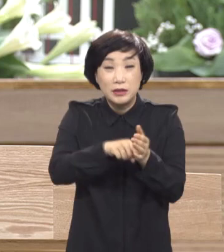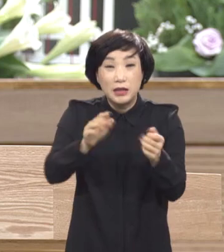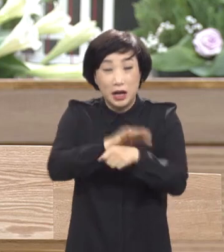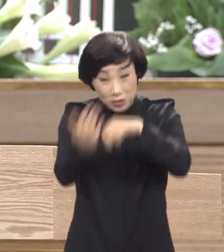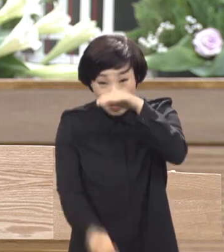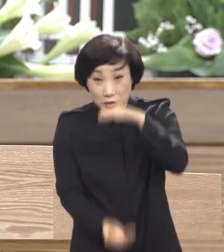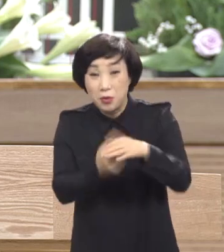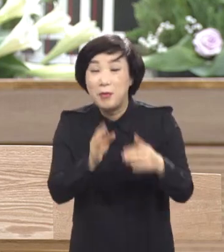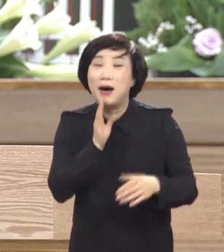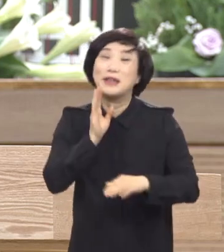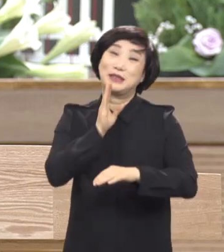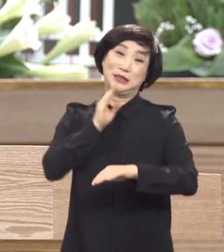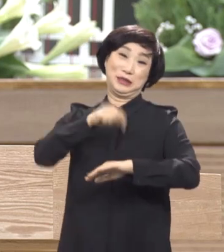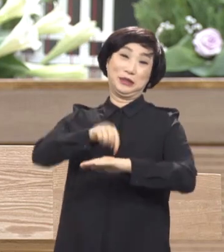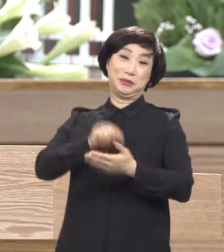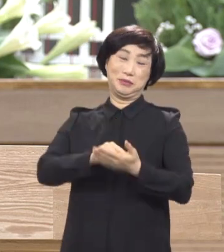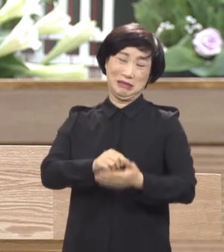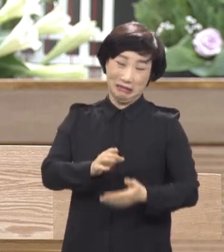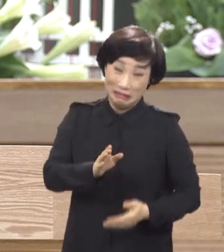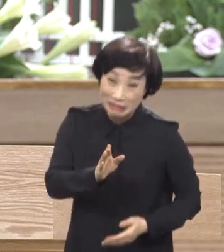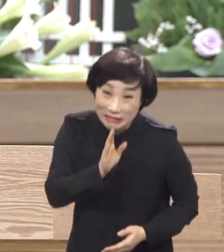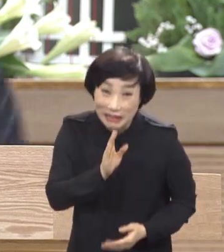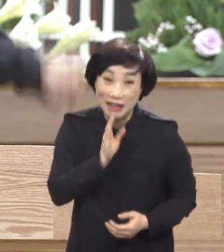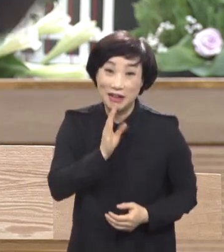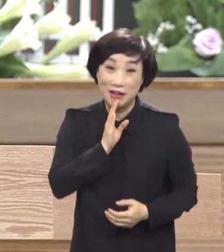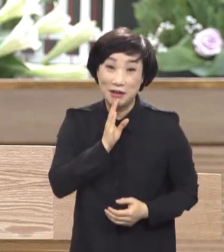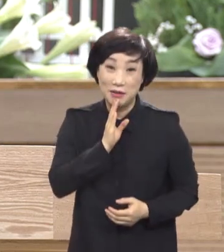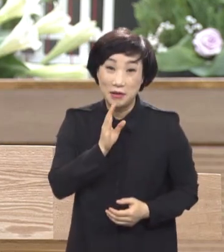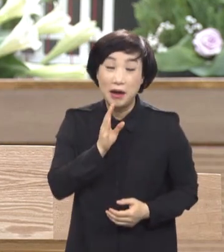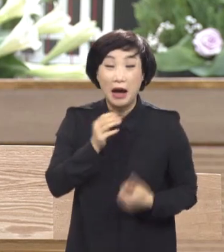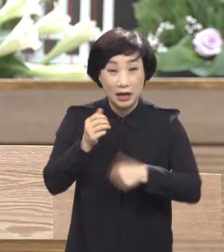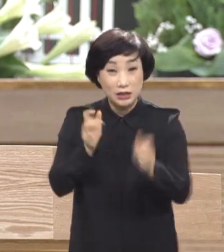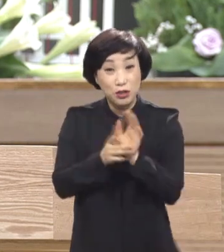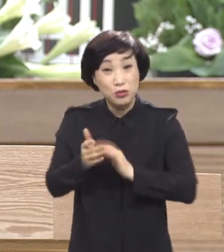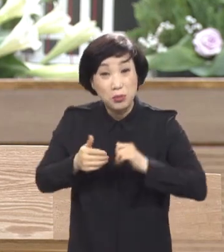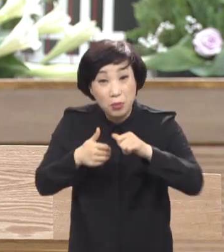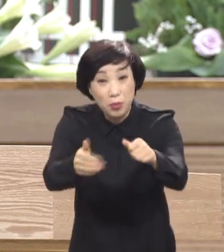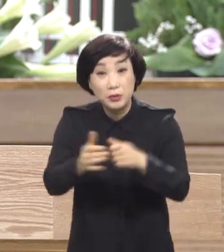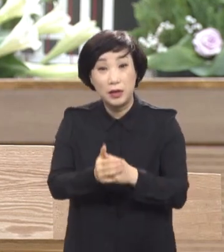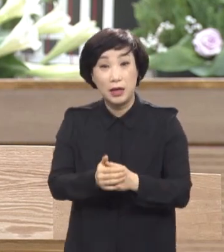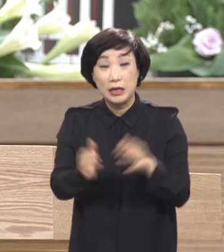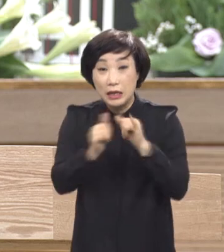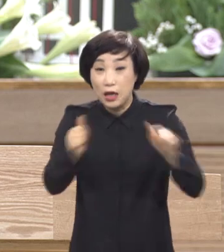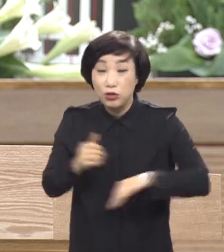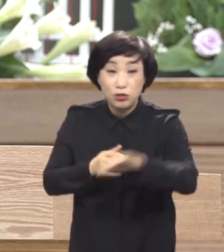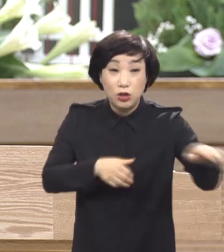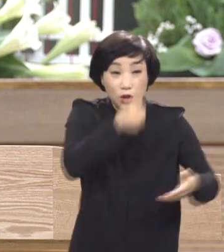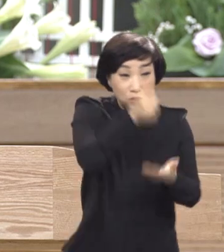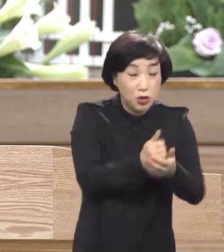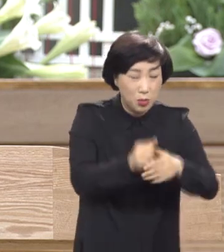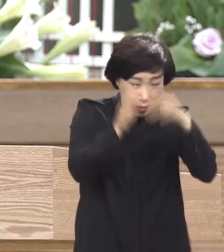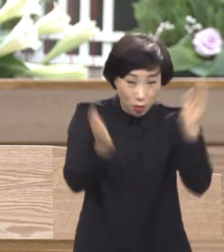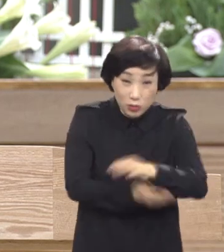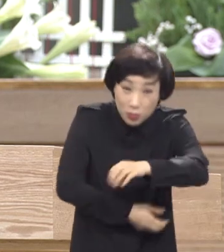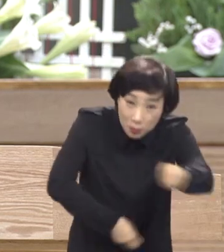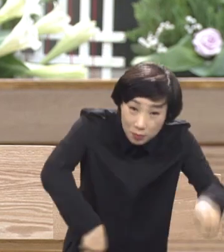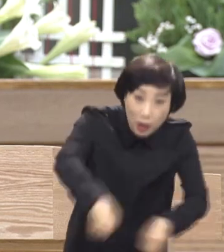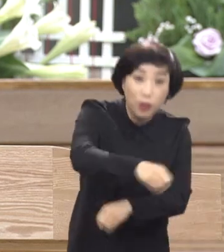진실이요 참이요 아들을 내놓고 인간의 죄를 내놔